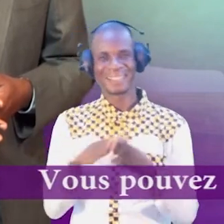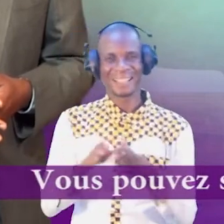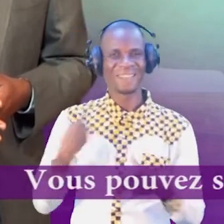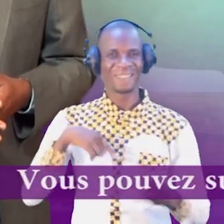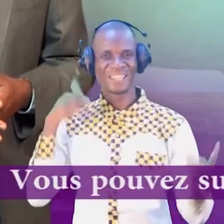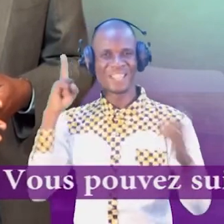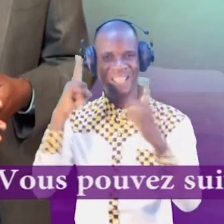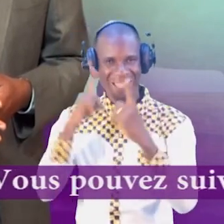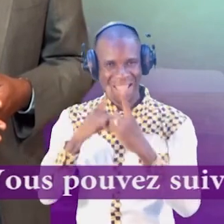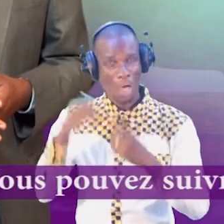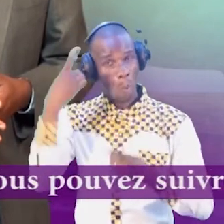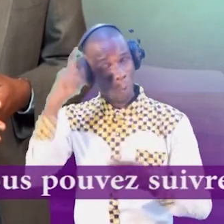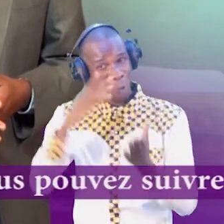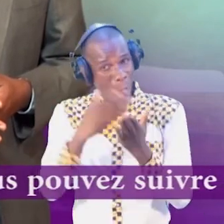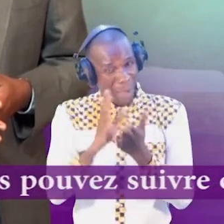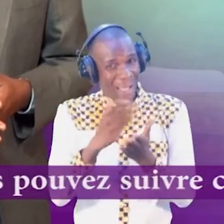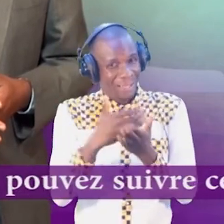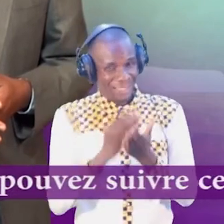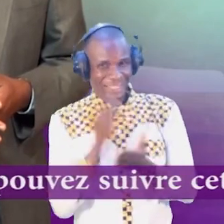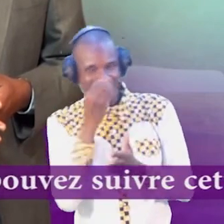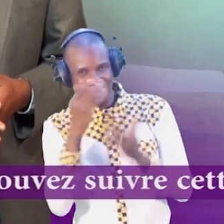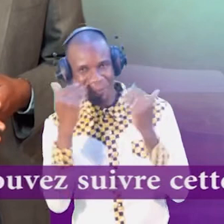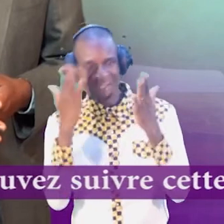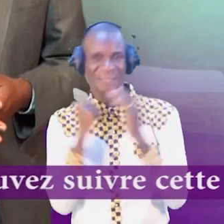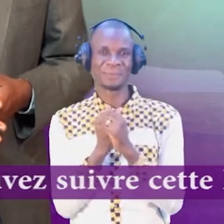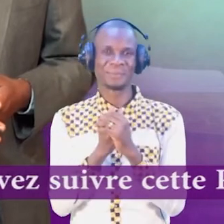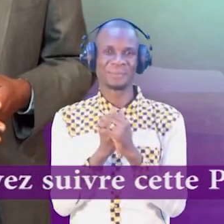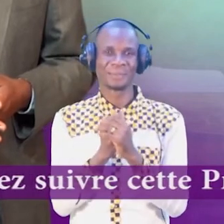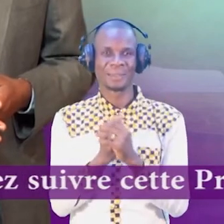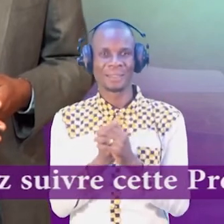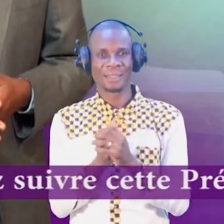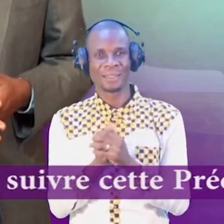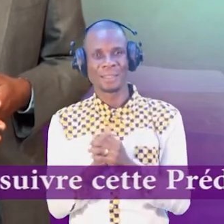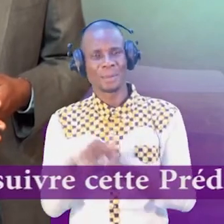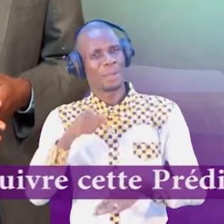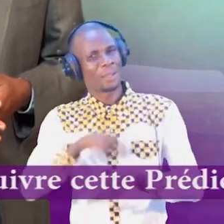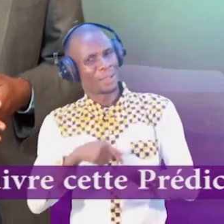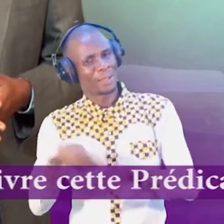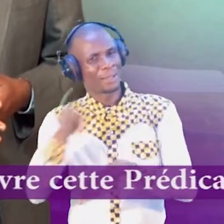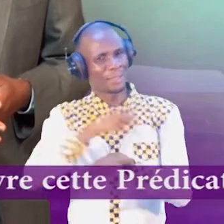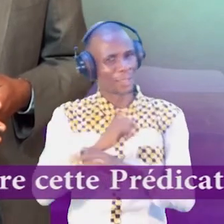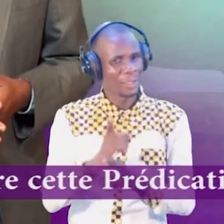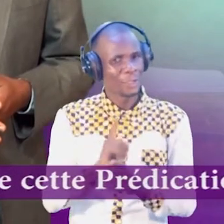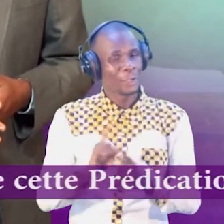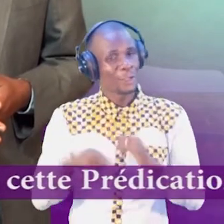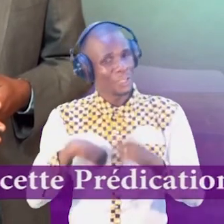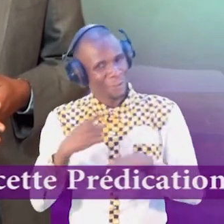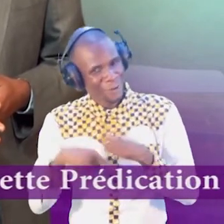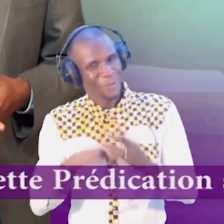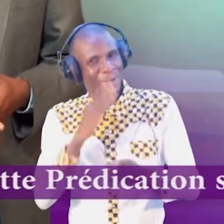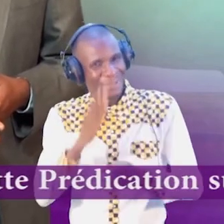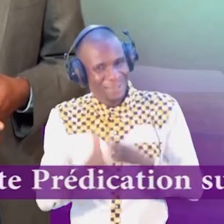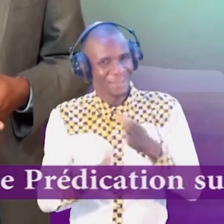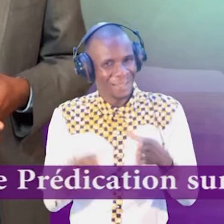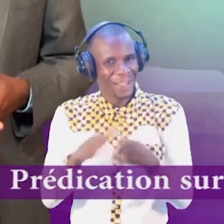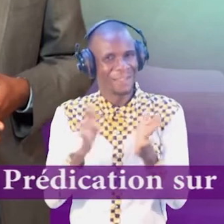Matoni mingi pona kimia na yo. To bengi yo, lisusu, tata na biso ya bule. Tikete molimo